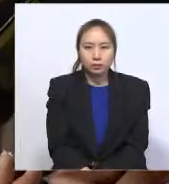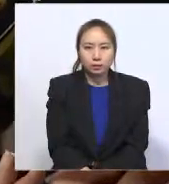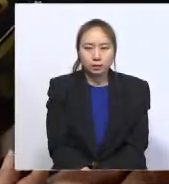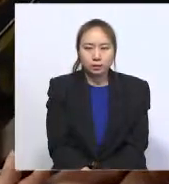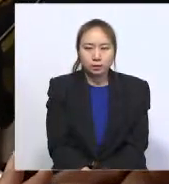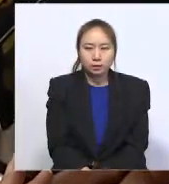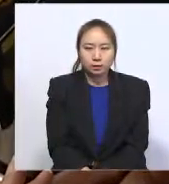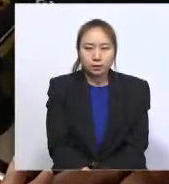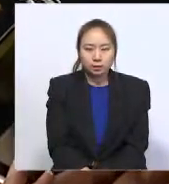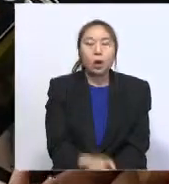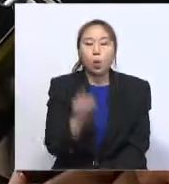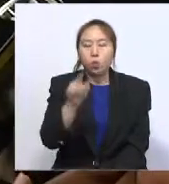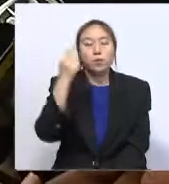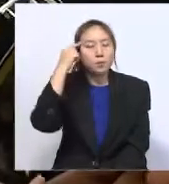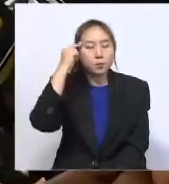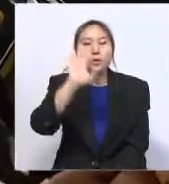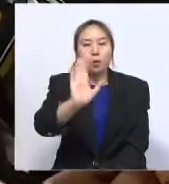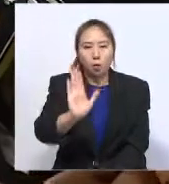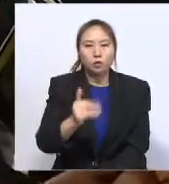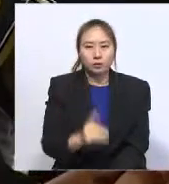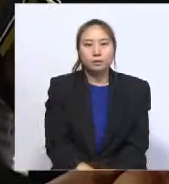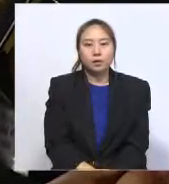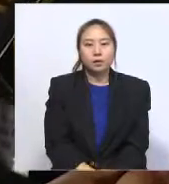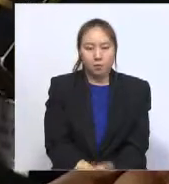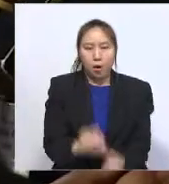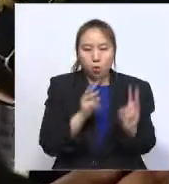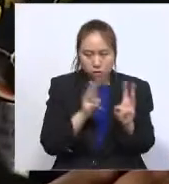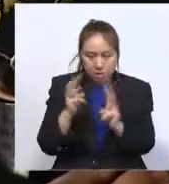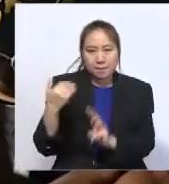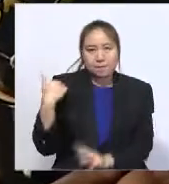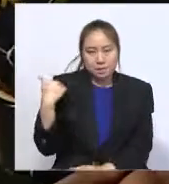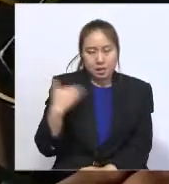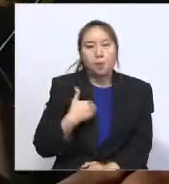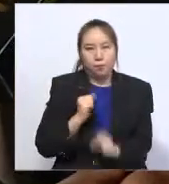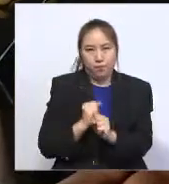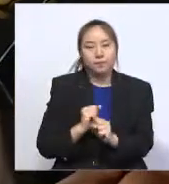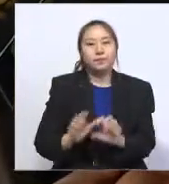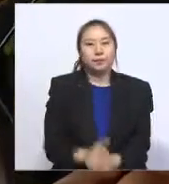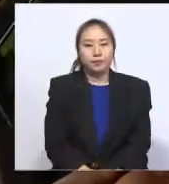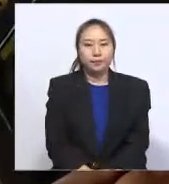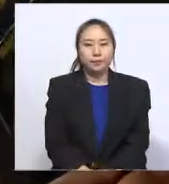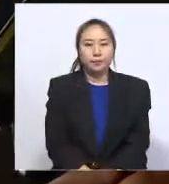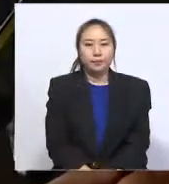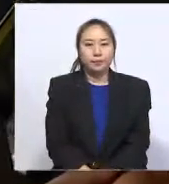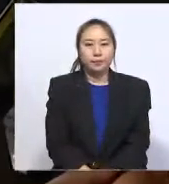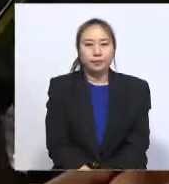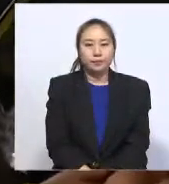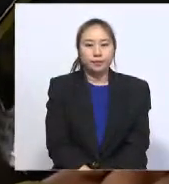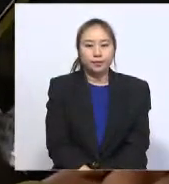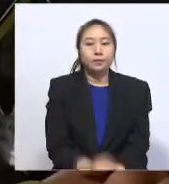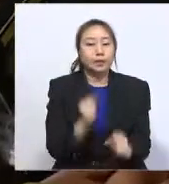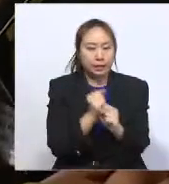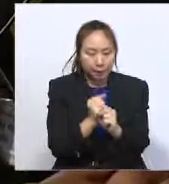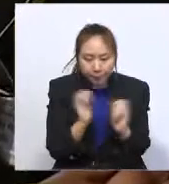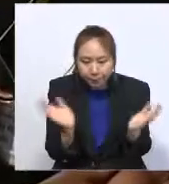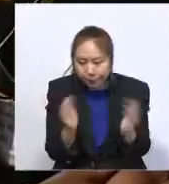เอา ไว้ไม่ต้องคุณไม่ต้องรู้หรอกผมทำแล้วกัน มีวิธีอยู่แล้วให้สบายใจได้ ผมทำแล้วกันทำให้เกิดความ